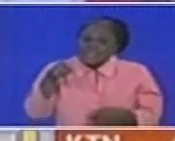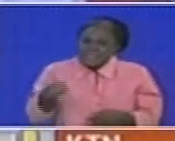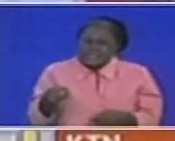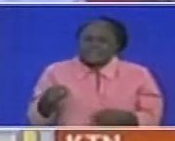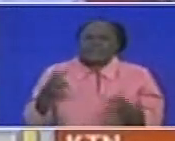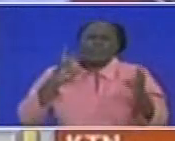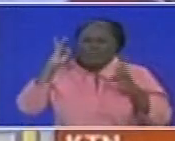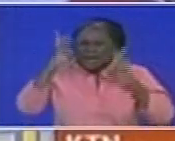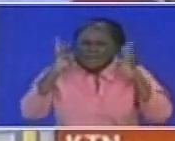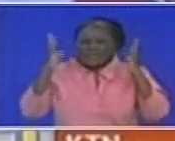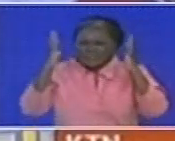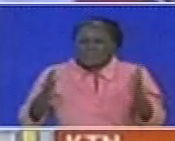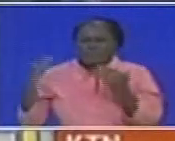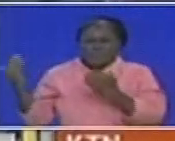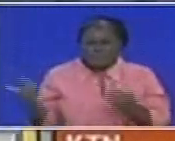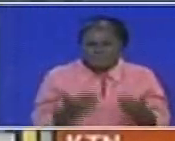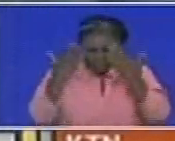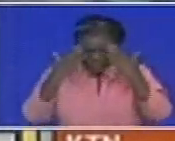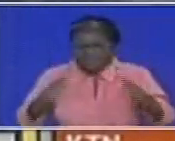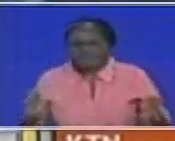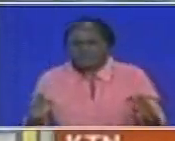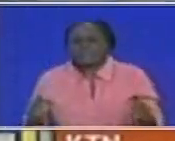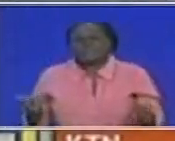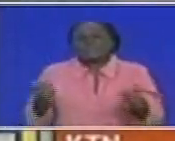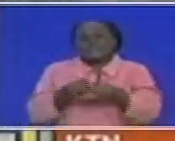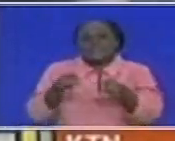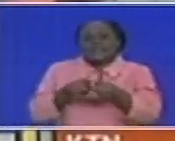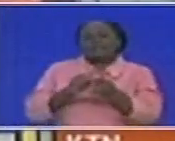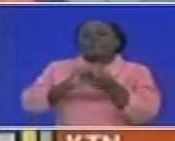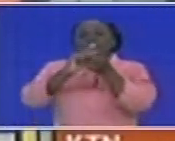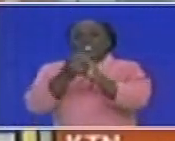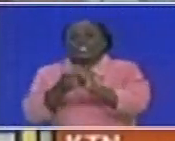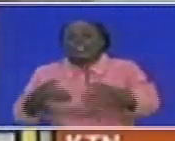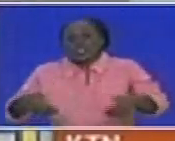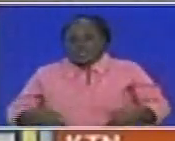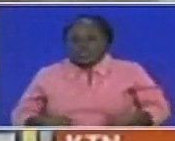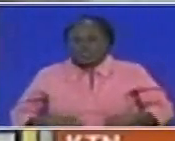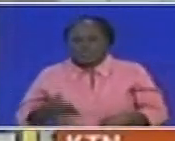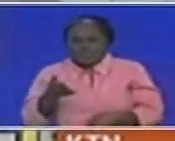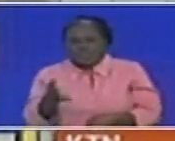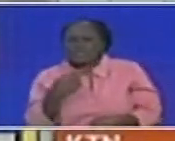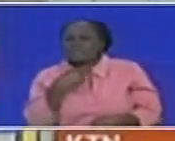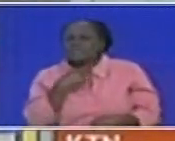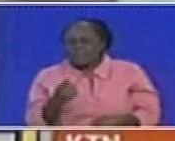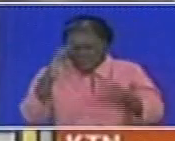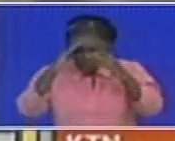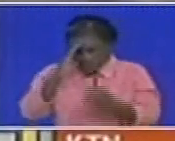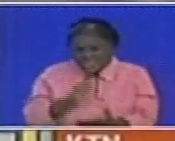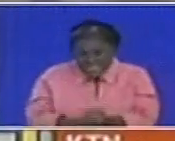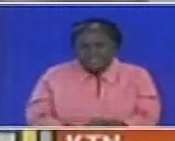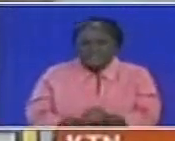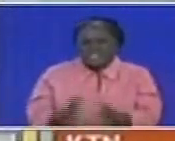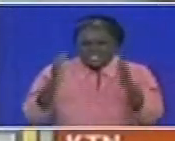limetia hofu katika jamii ya Waislamu Kenya. Madai sasa yamechipuka kwamba vijana wanaoshikilia misimamo mikali wanalenga viongozi wa